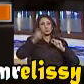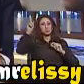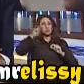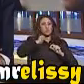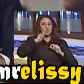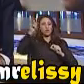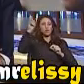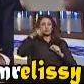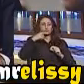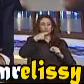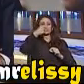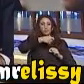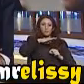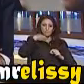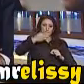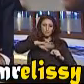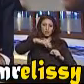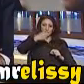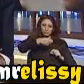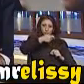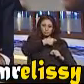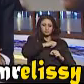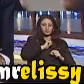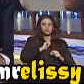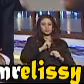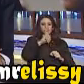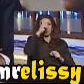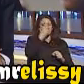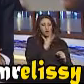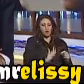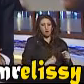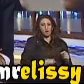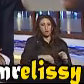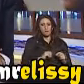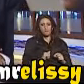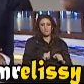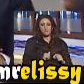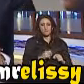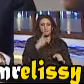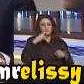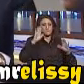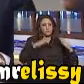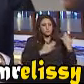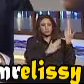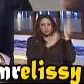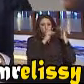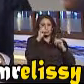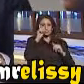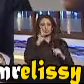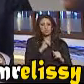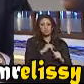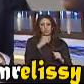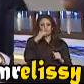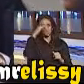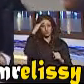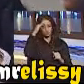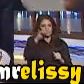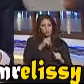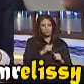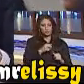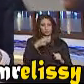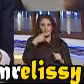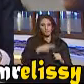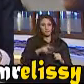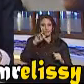وعزائي لحضرتك والجميع الزملاء والاهل، ربنا يرحمه ويسكنه اوسع جناته ان شاء الله. شكرا للزميل علي